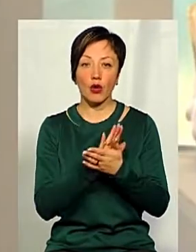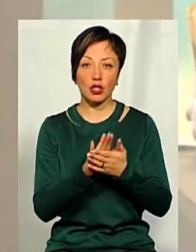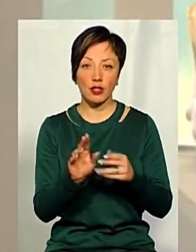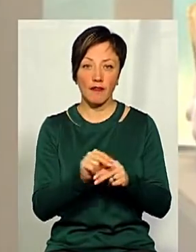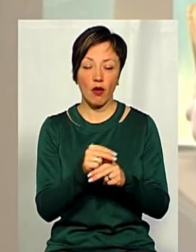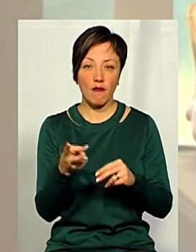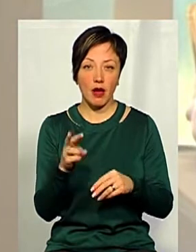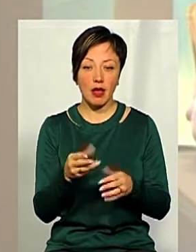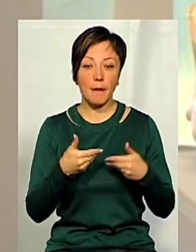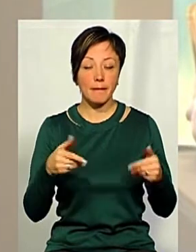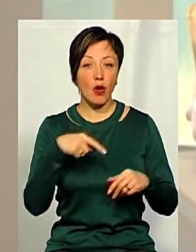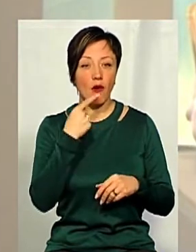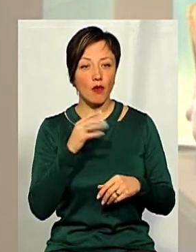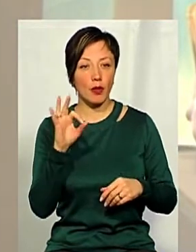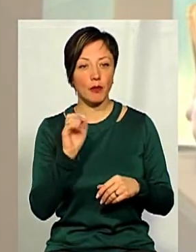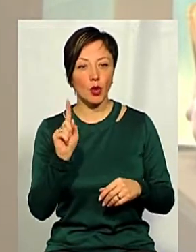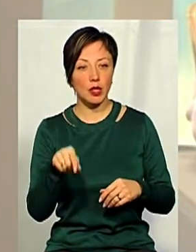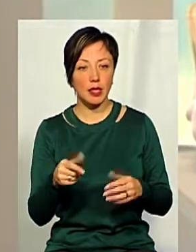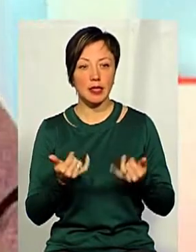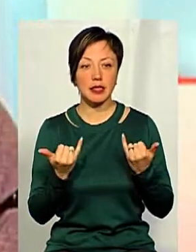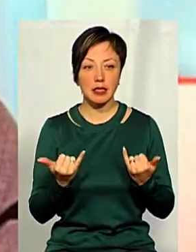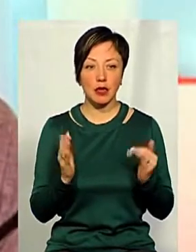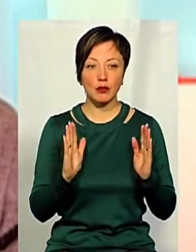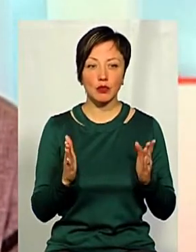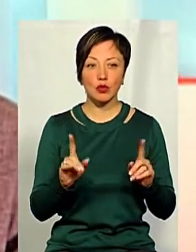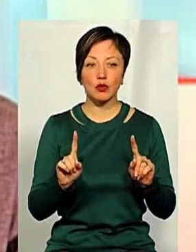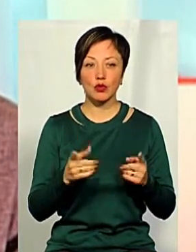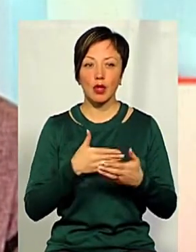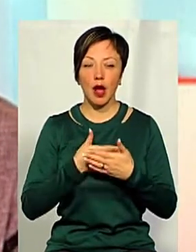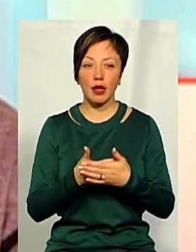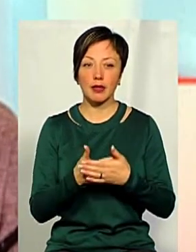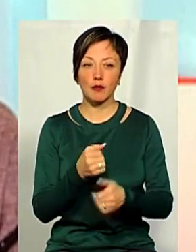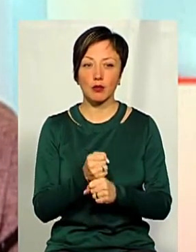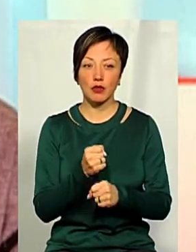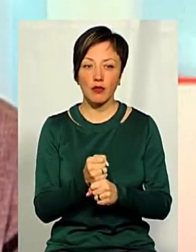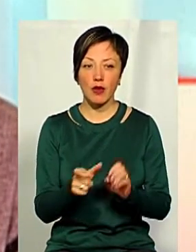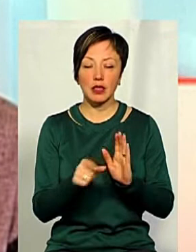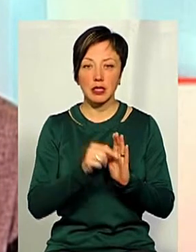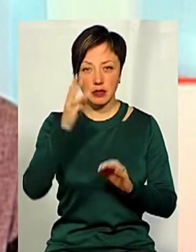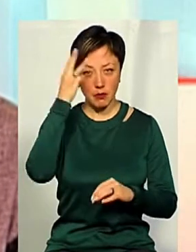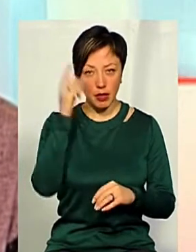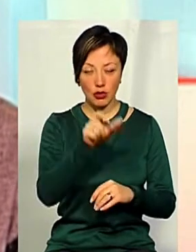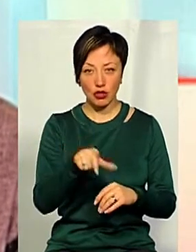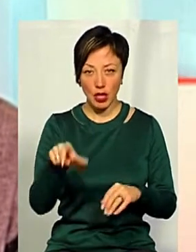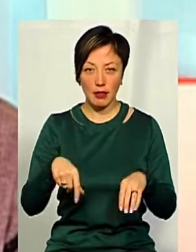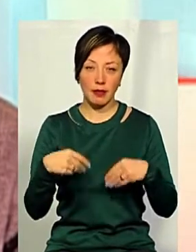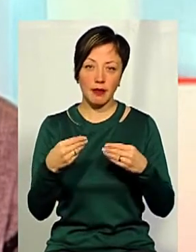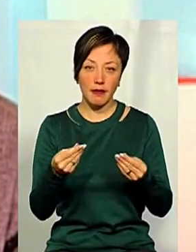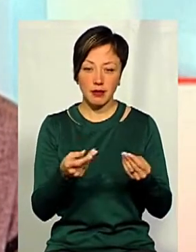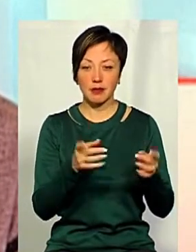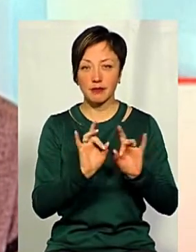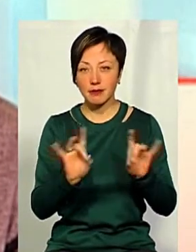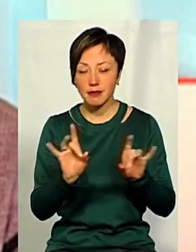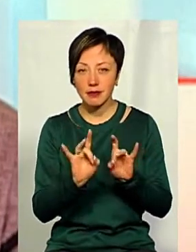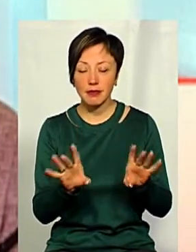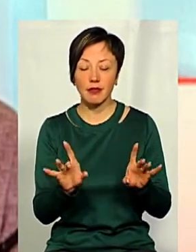ми говоримо про те, що ми зараз будемо дуже активно працювати з хмельничанами, давати їм пряники, розповідати,